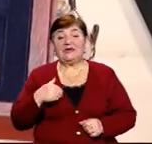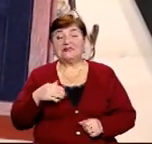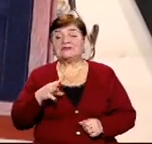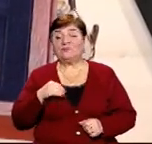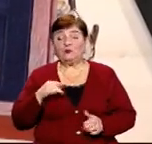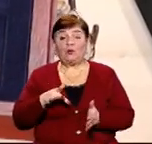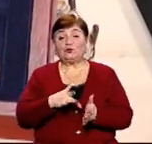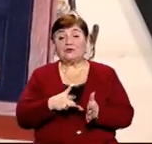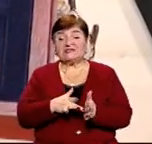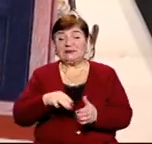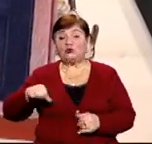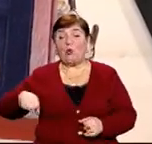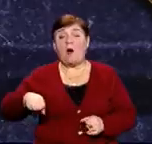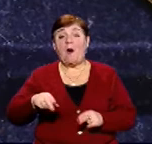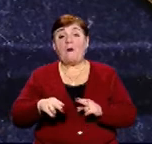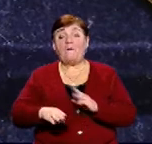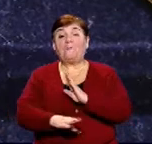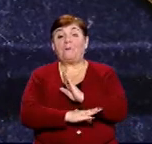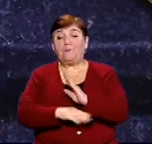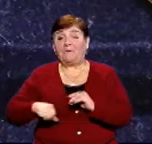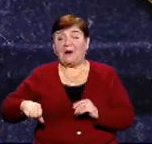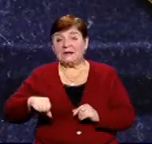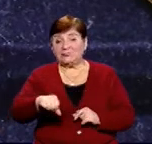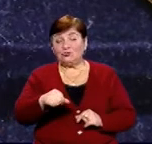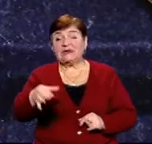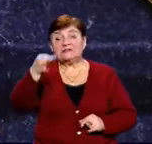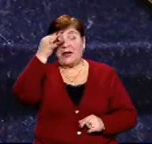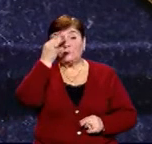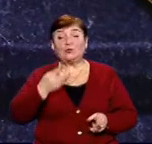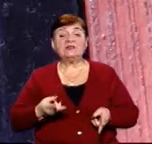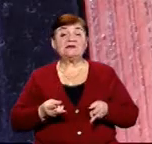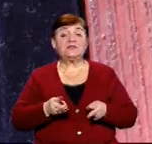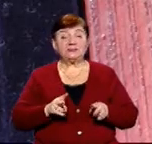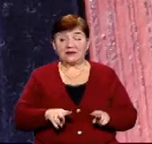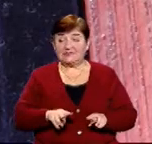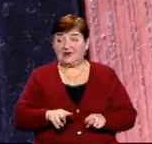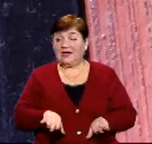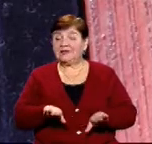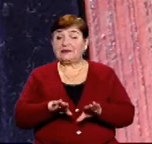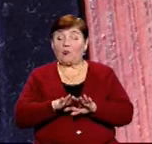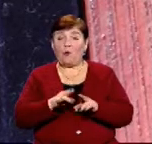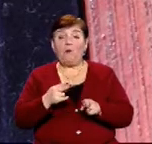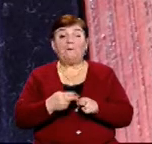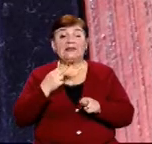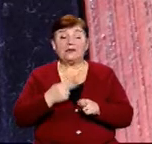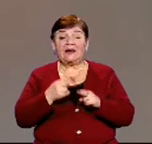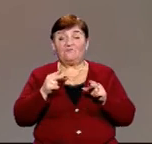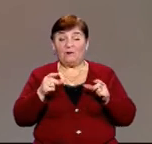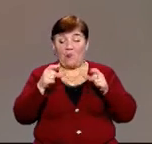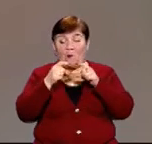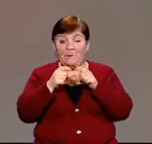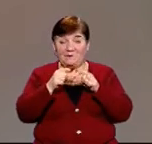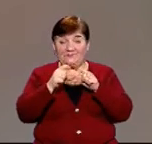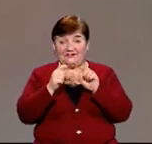свою туристичною палицею те чи інше місце, лишати собі на згадку от таку металеву пластинку, таку набік.